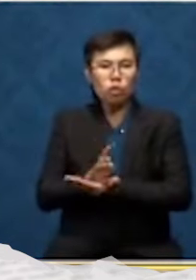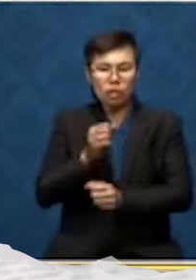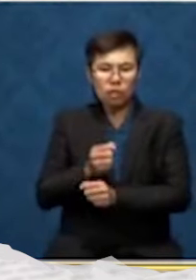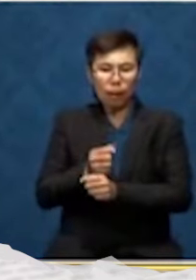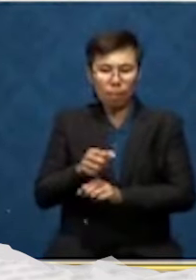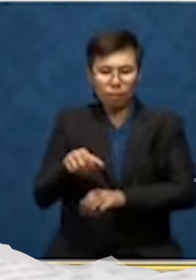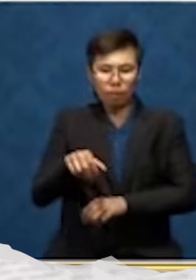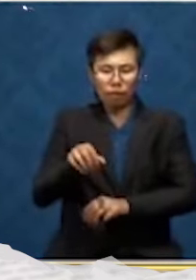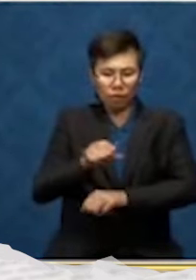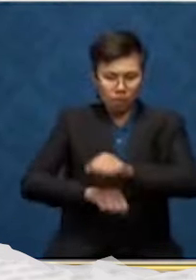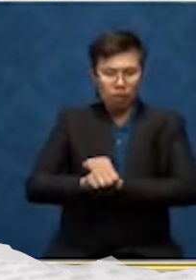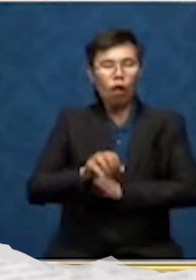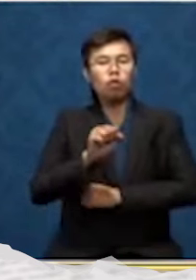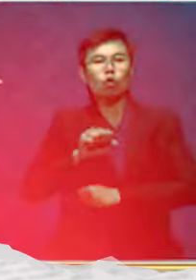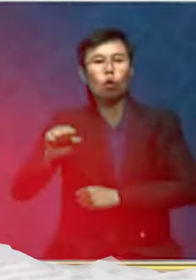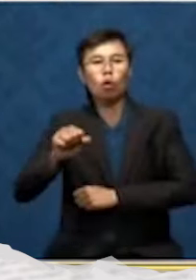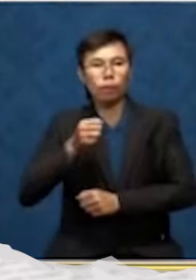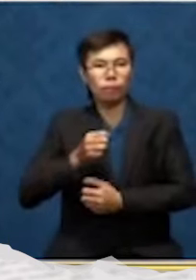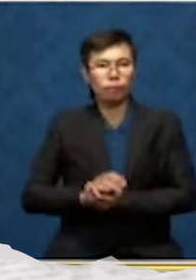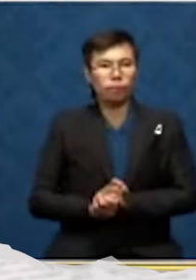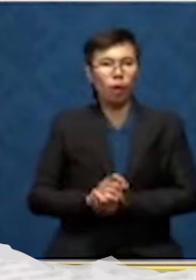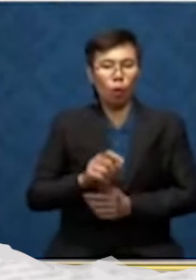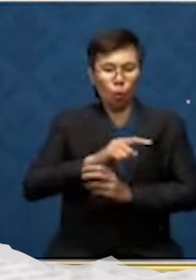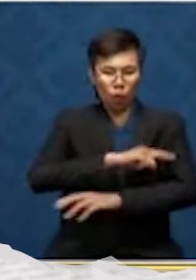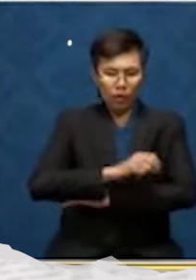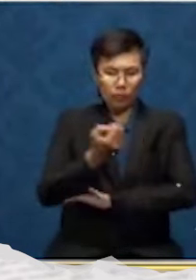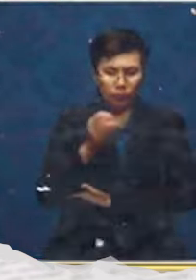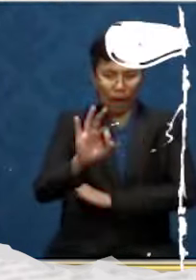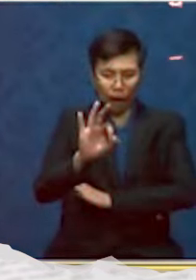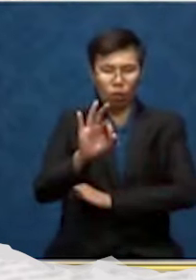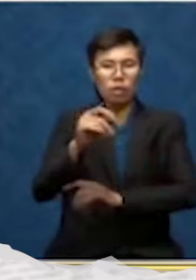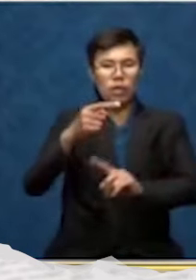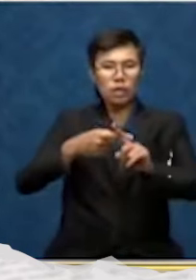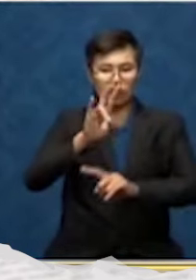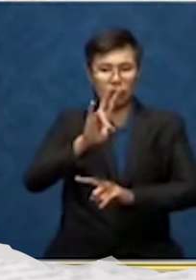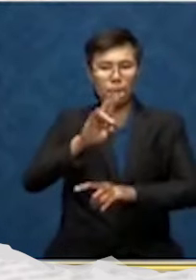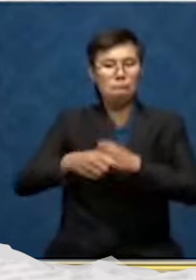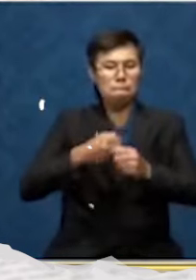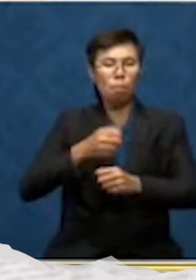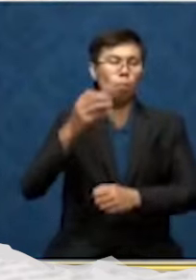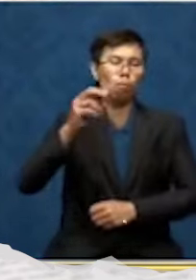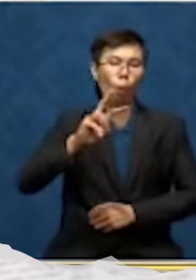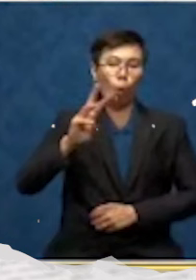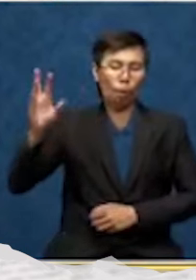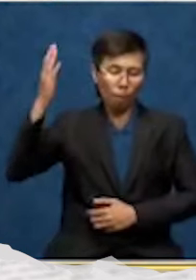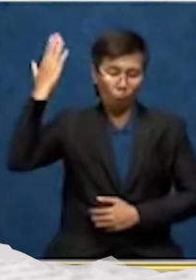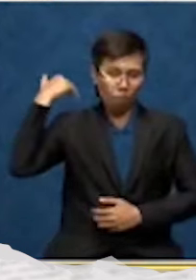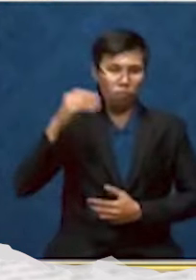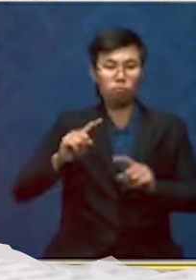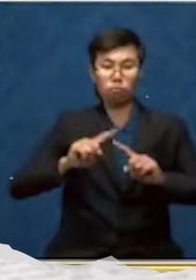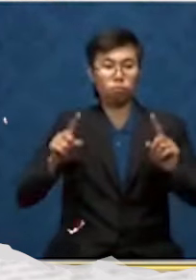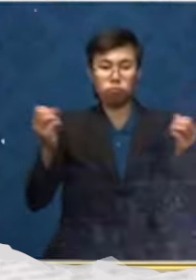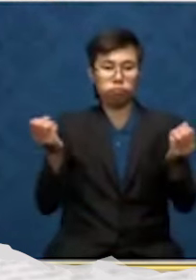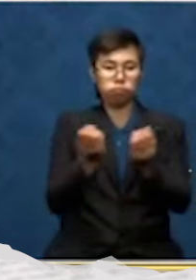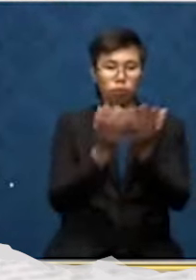นี้คุณพิธาได้หยุดปฏิบัติหน้าที่ตั้งแต่19กรกฎาคมคือเมื่อวานแล้วแต่ไม่กระทบต่อกิจการ